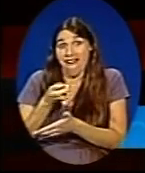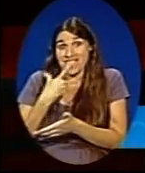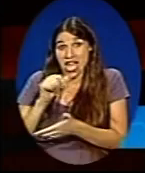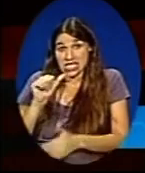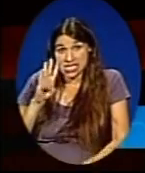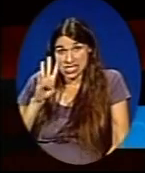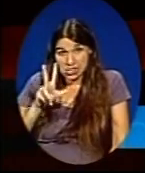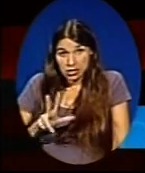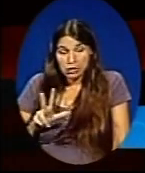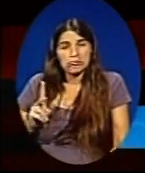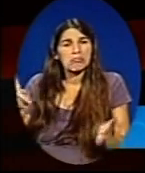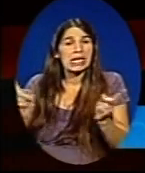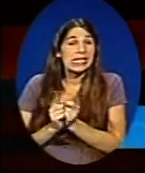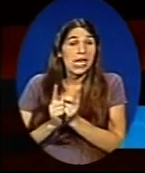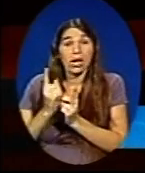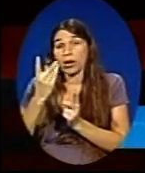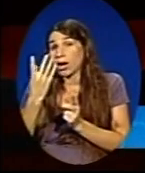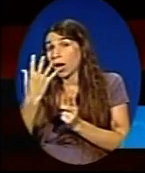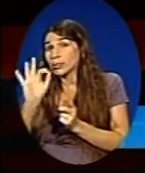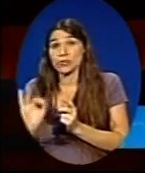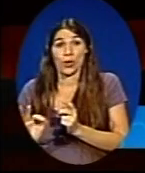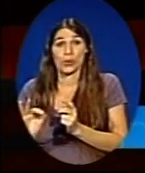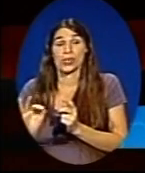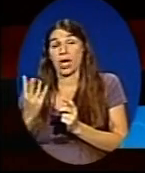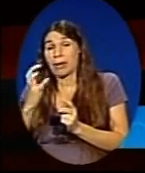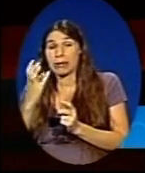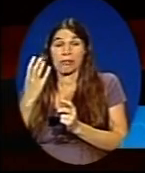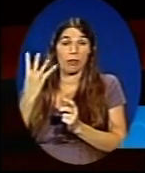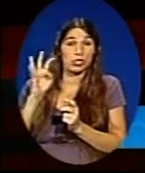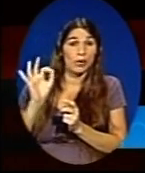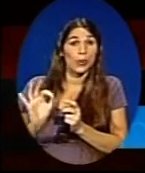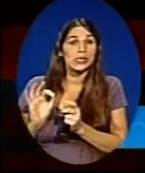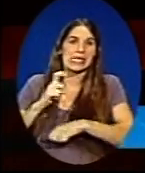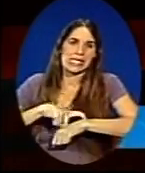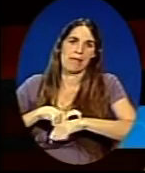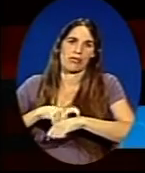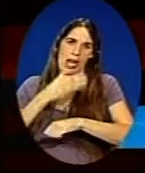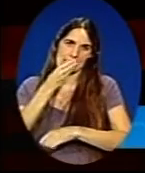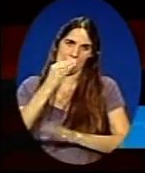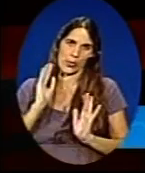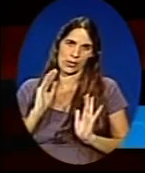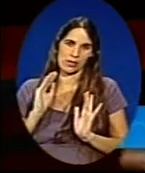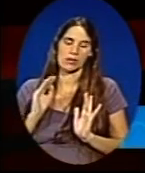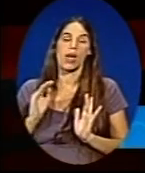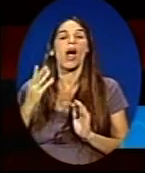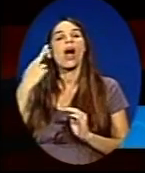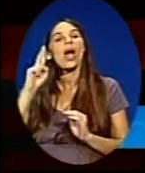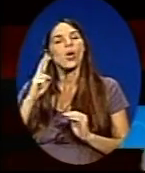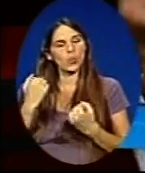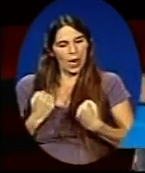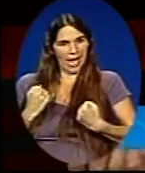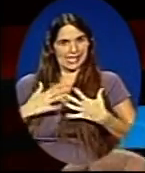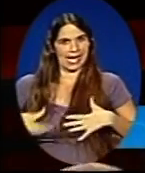עד למחצית, בערך 40-50%, את משך ההצטננויות. הרעיון מכאן הוא לחזק את מערכת